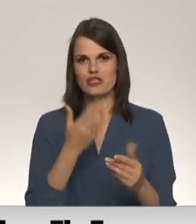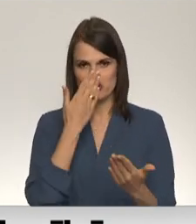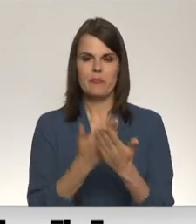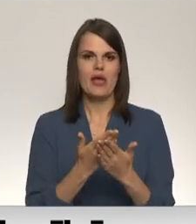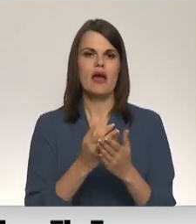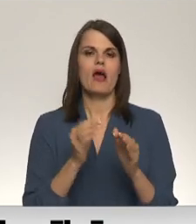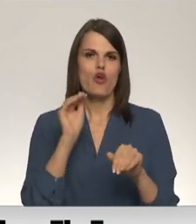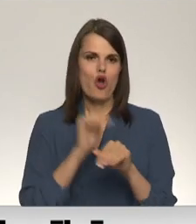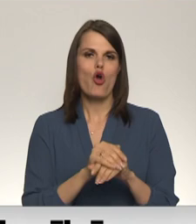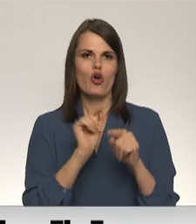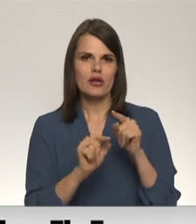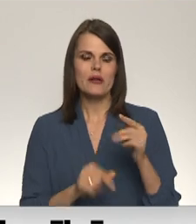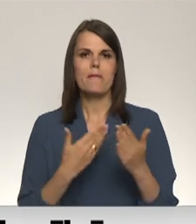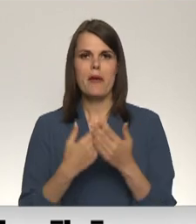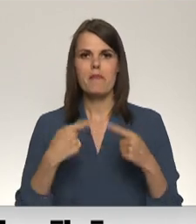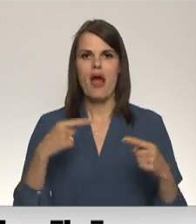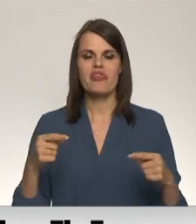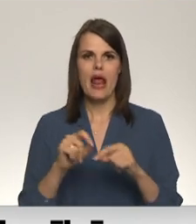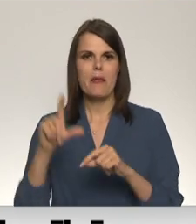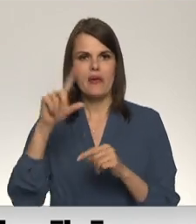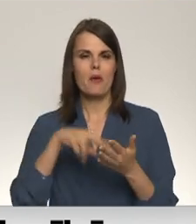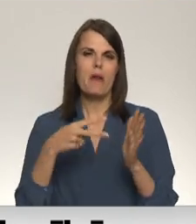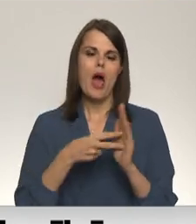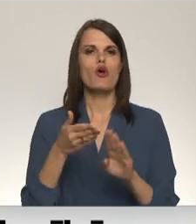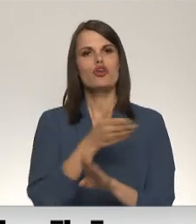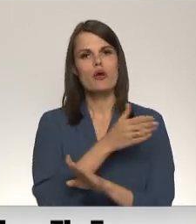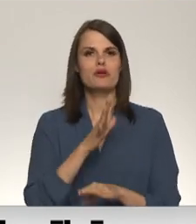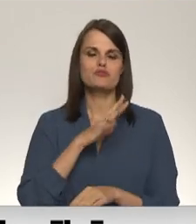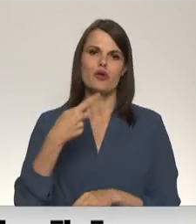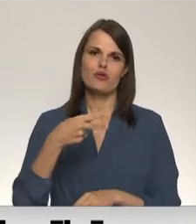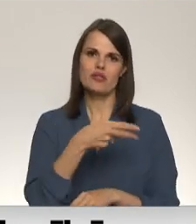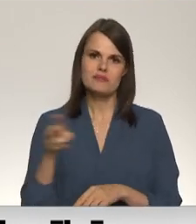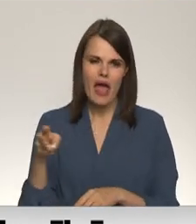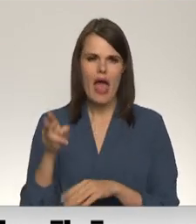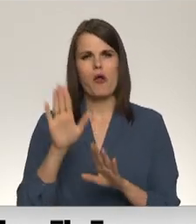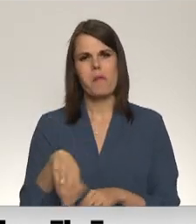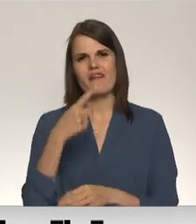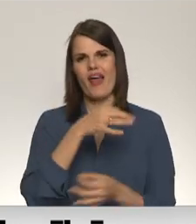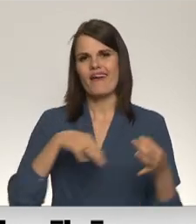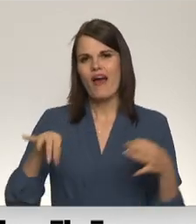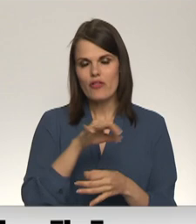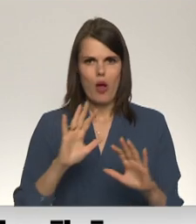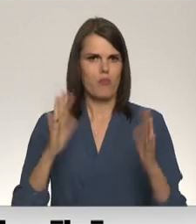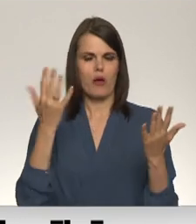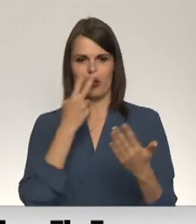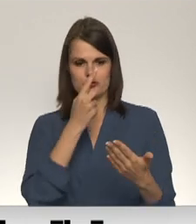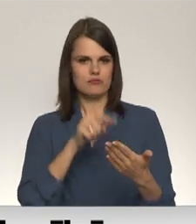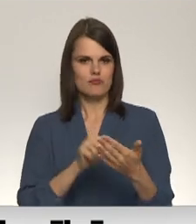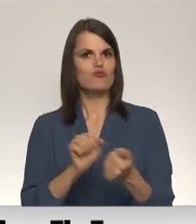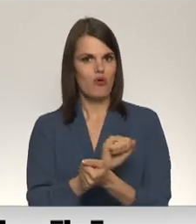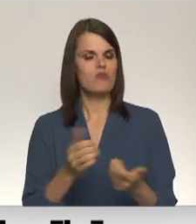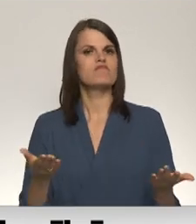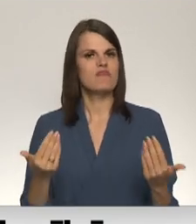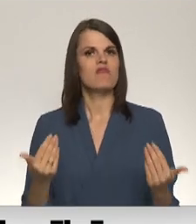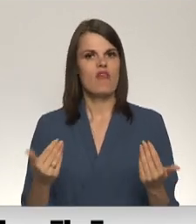konkrētās pozīcijas. Piemēram, materiāla pieaugums viņam ir plānots, tur pieņemsim 20 eiro par kvadrātmetru un pēkšņi viņam viņš parāda ar dokumentāciju,